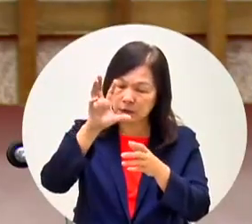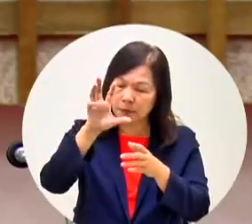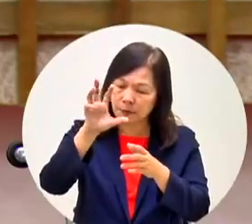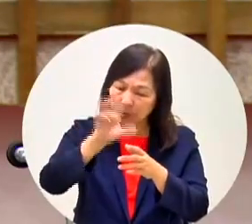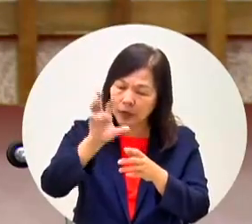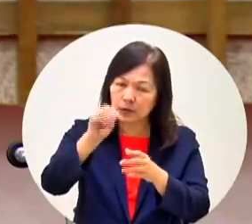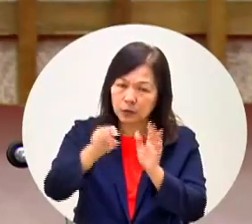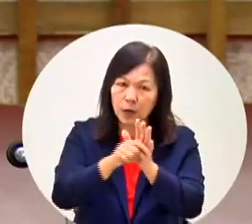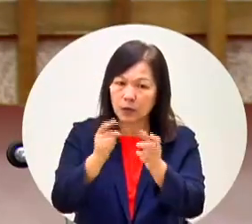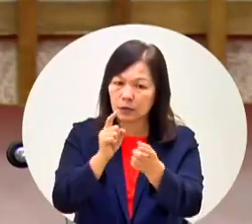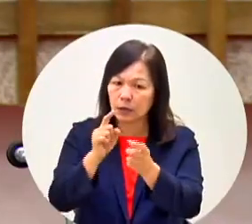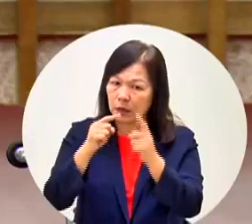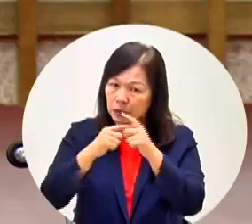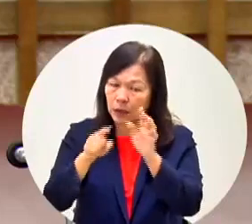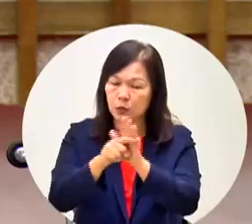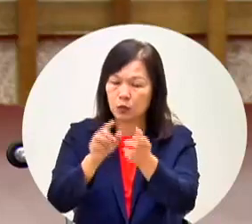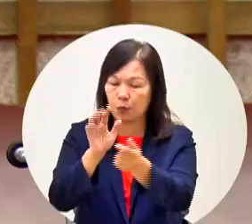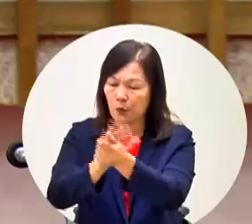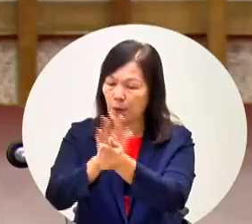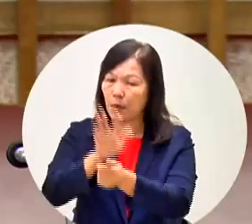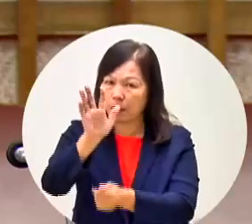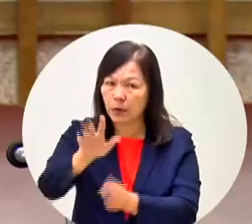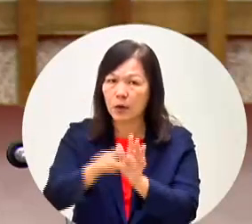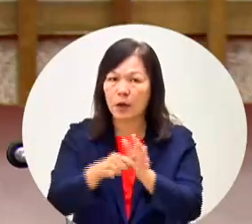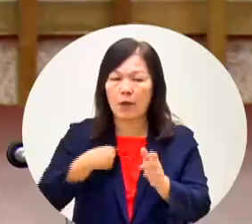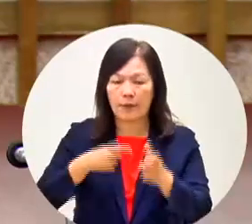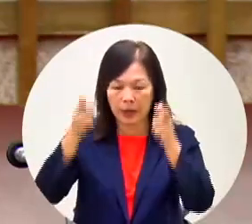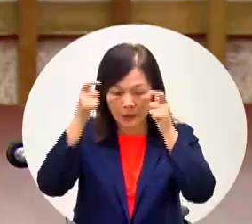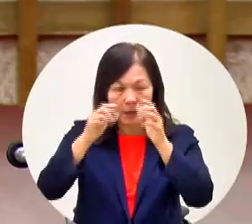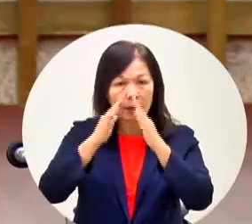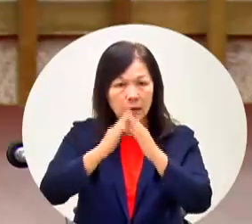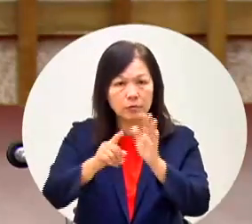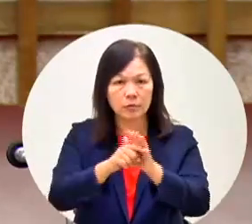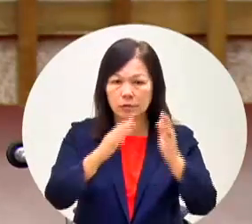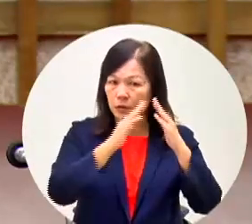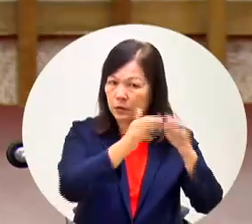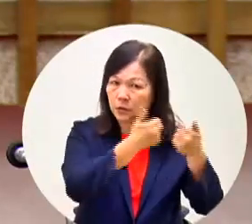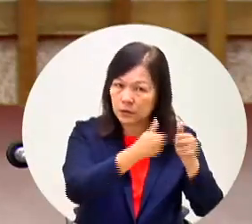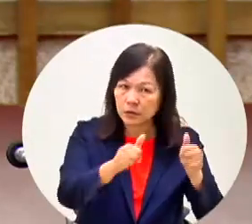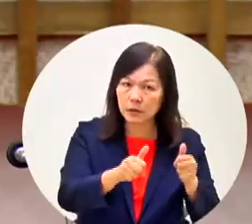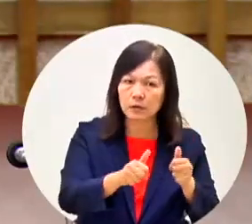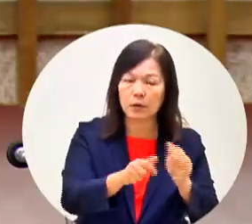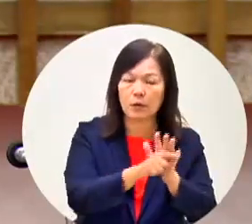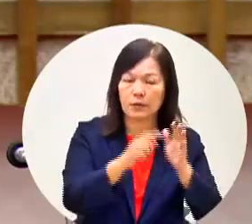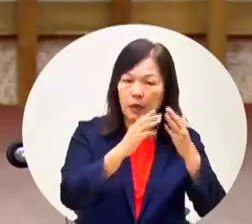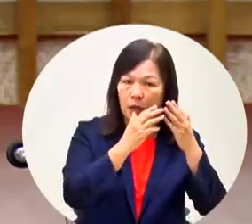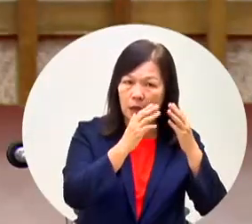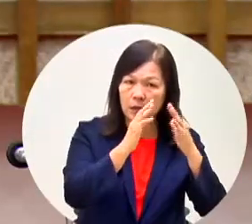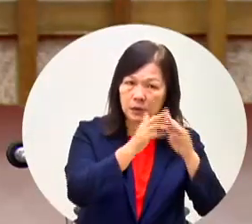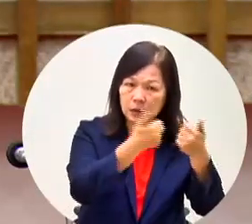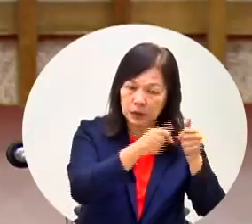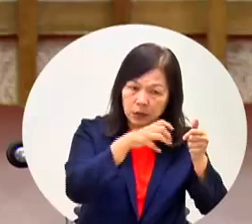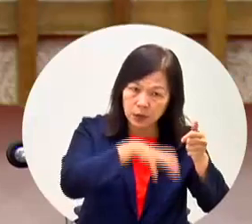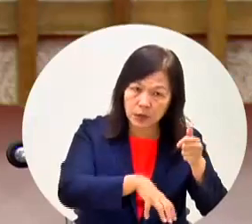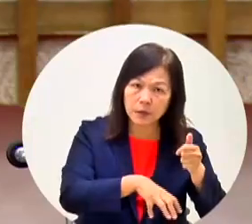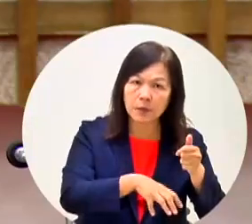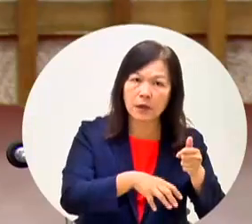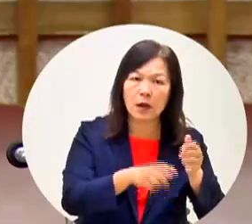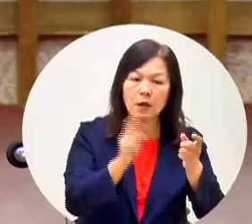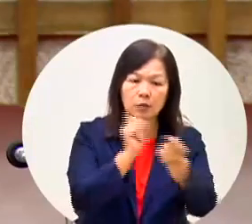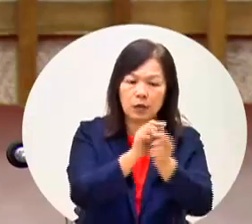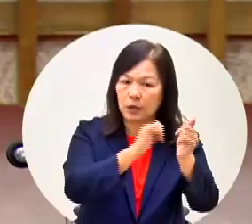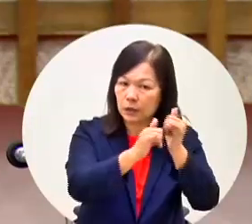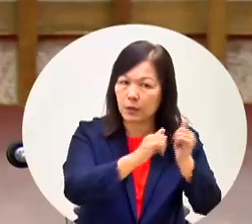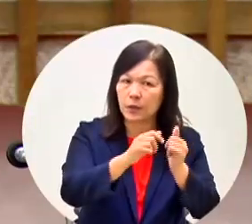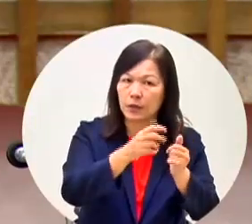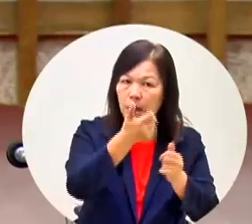我们身为高雄市市议员，我们在议会，当然对于人民好的一个发展，我们一